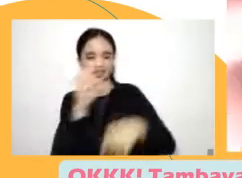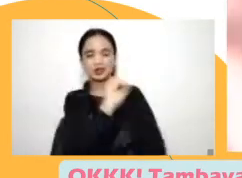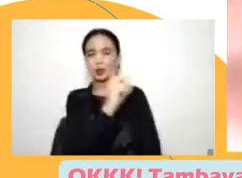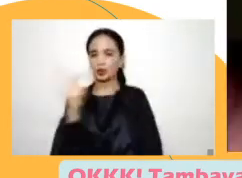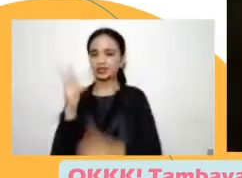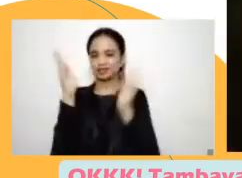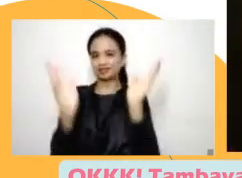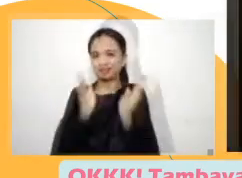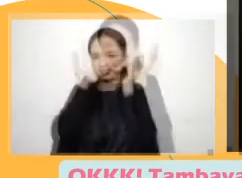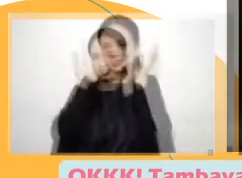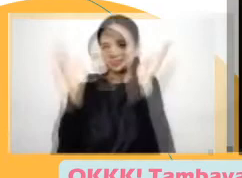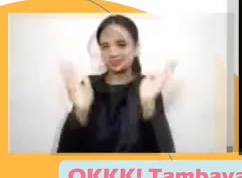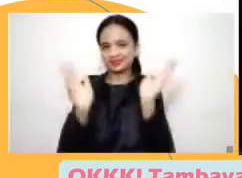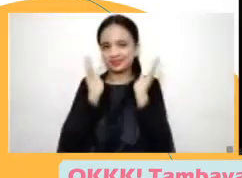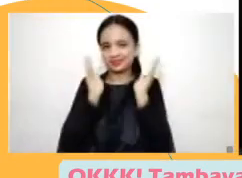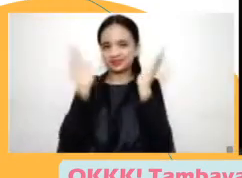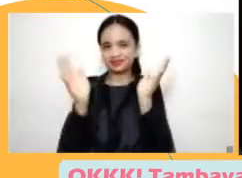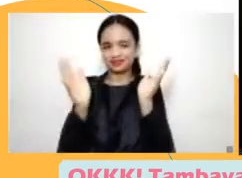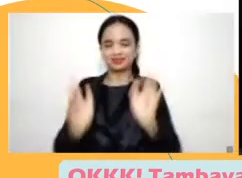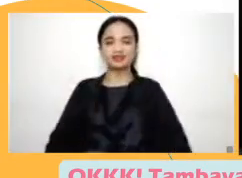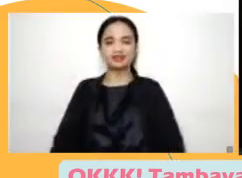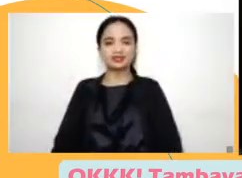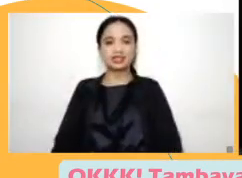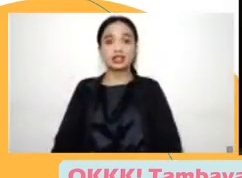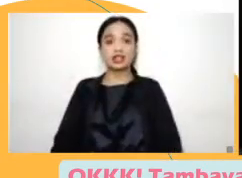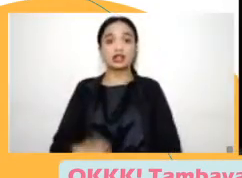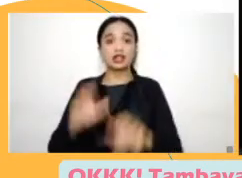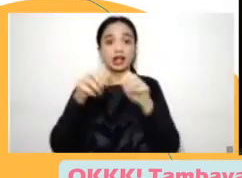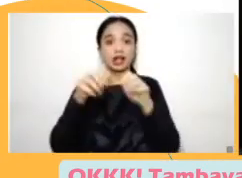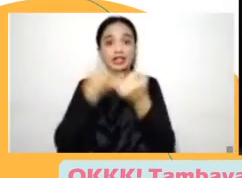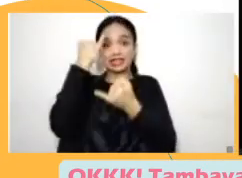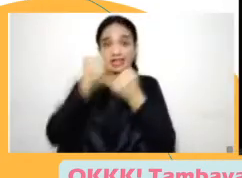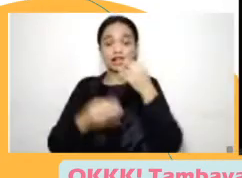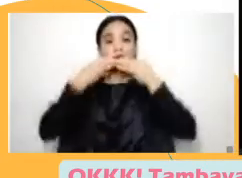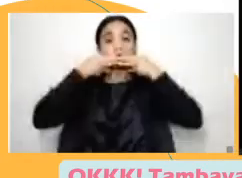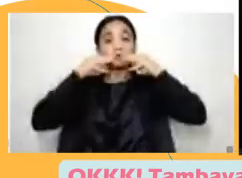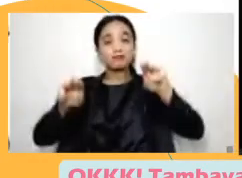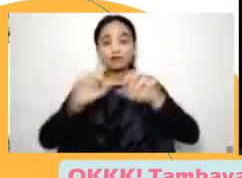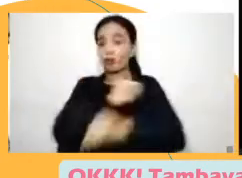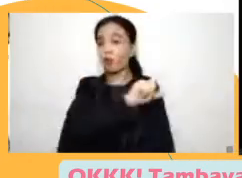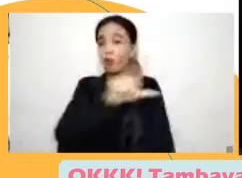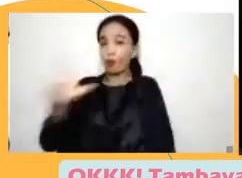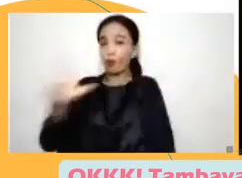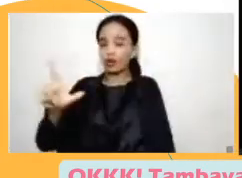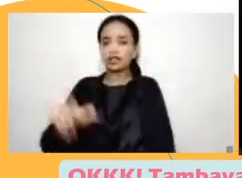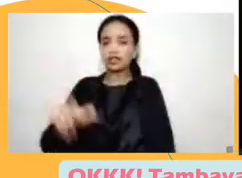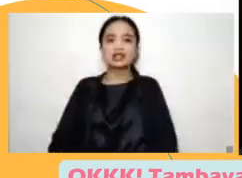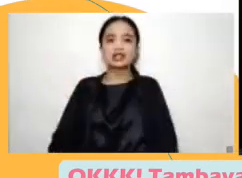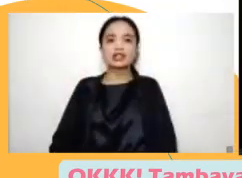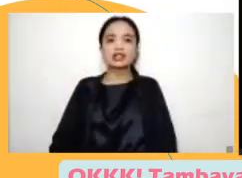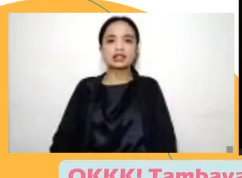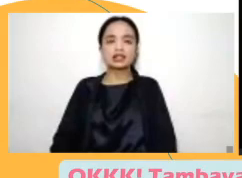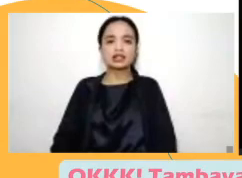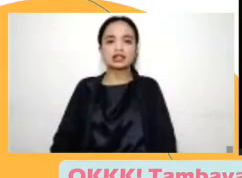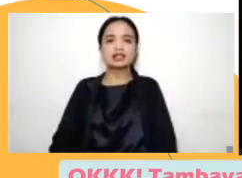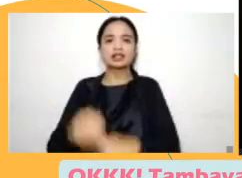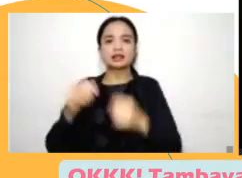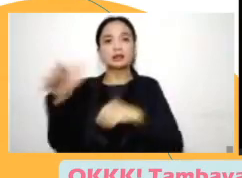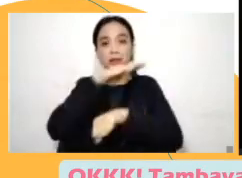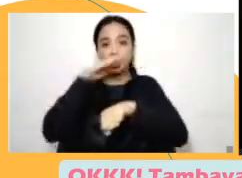OKKK Tambayan. At bilang panghuling mensahe sa ating lahat, bayan, bangon. Maraming salamat